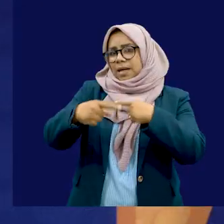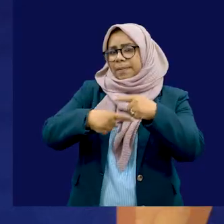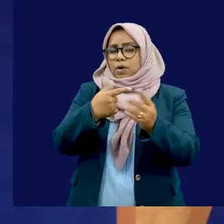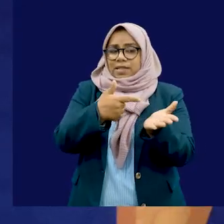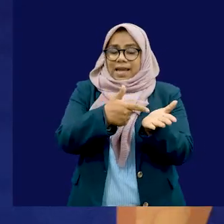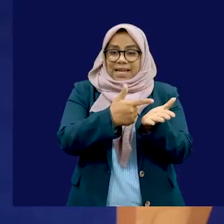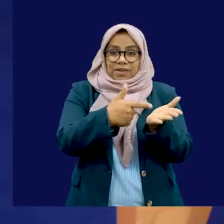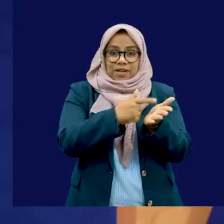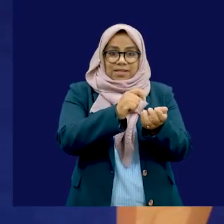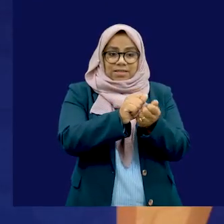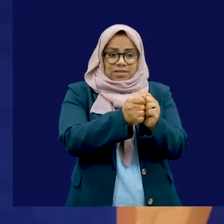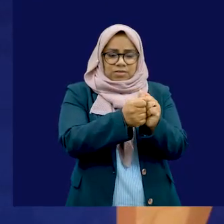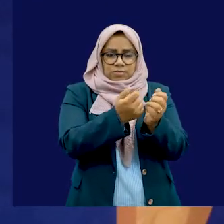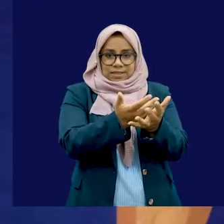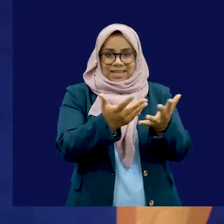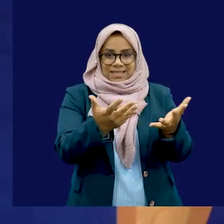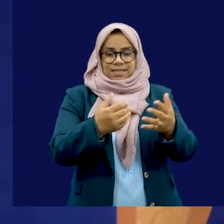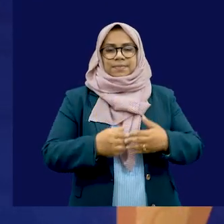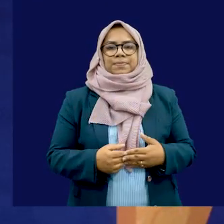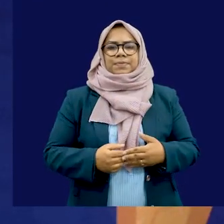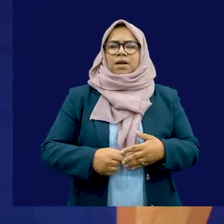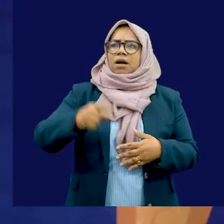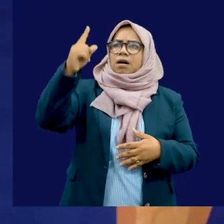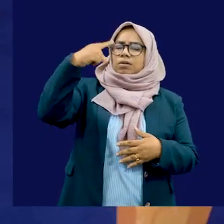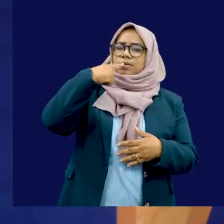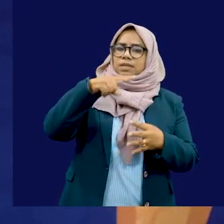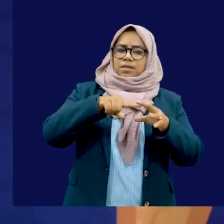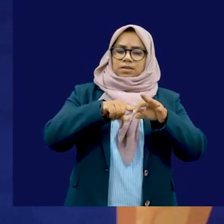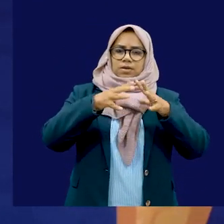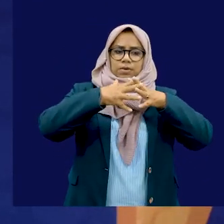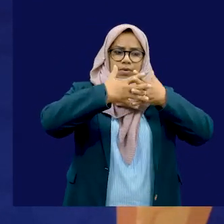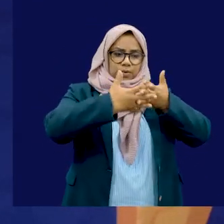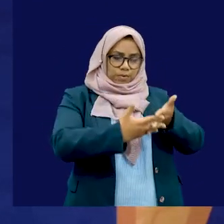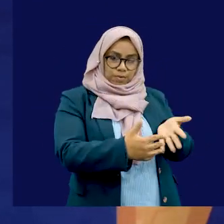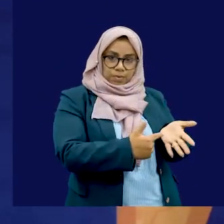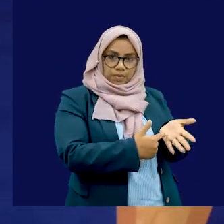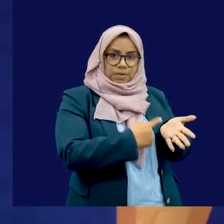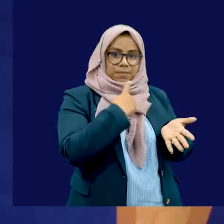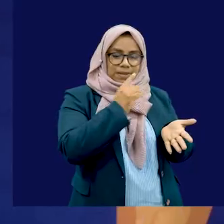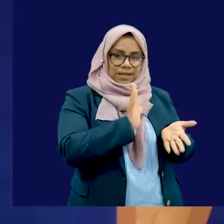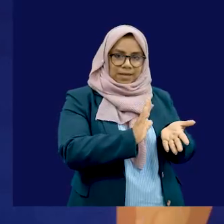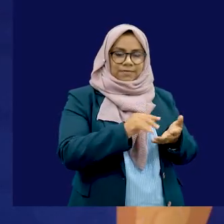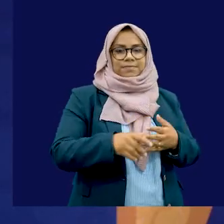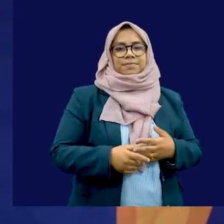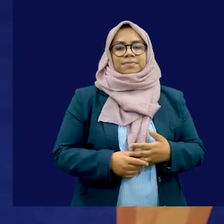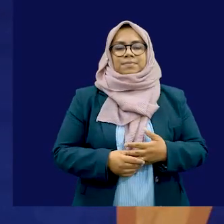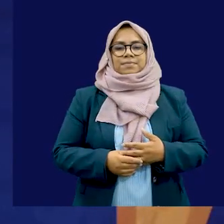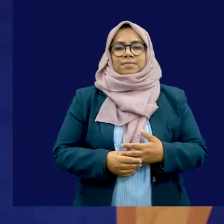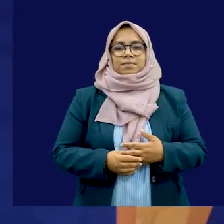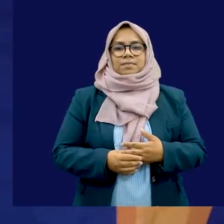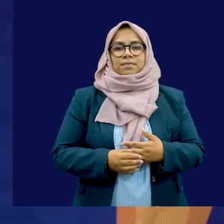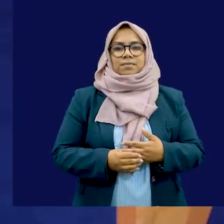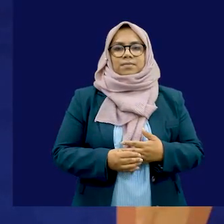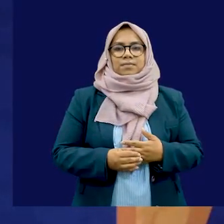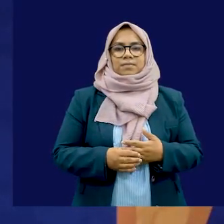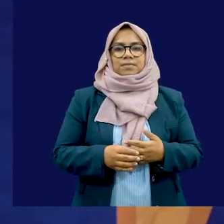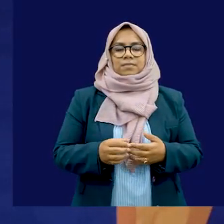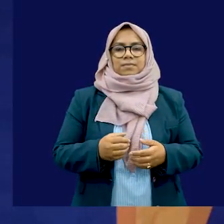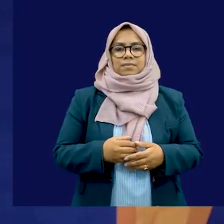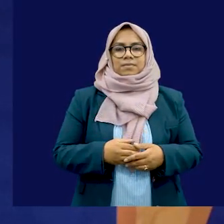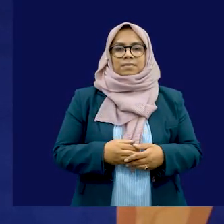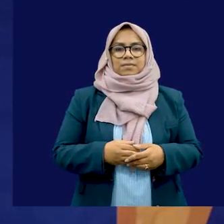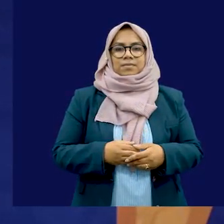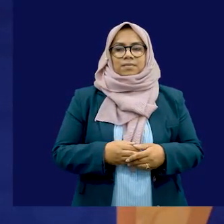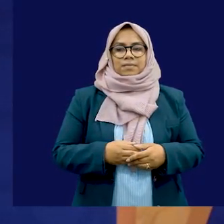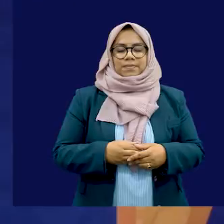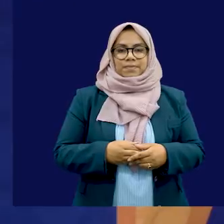is agricultural produce. Allah subhanahu wa ta'ala says in the Quran, كُلُوا مِن ثَمَرِهِ إِذَا أَثْمَرْ وَآتُوا